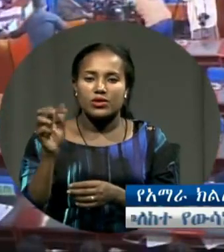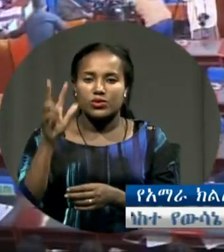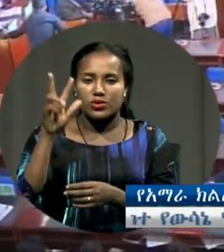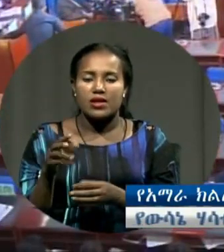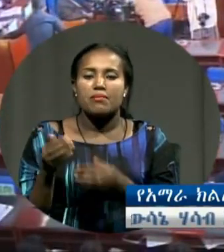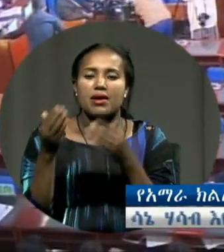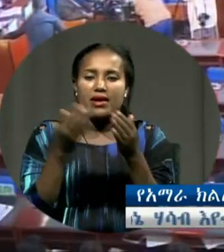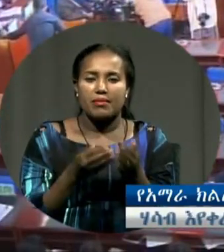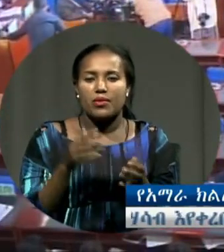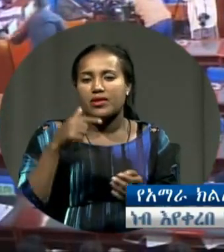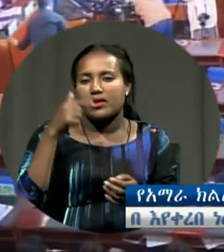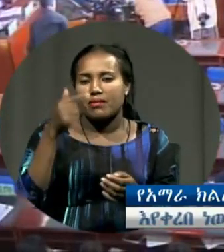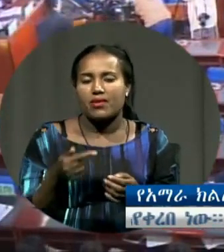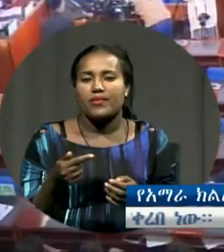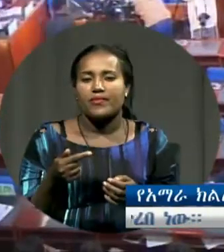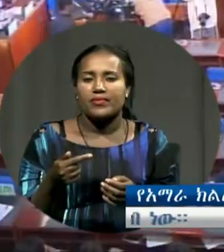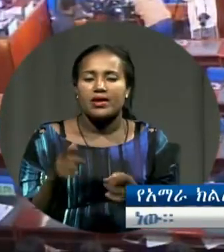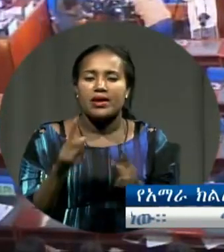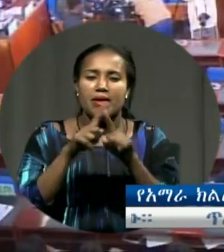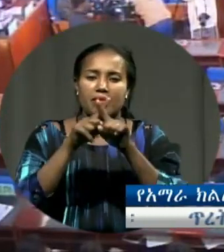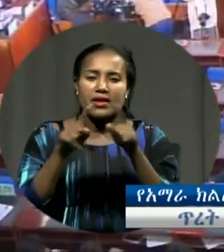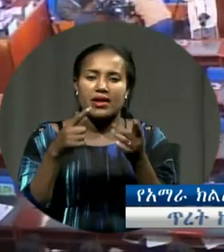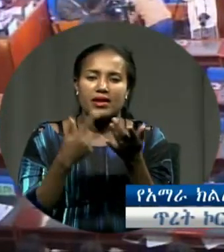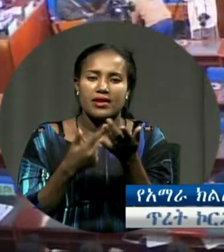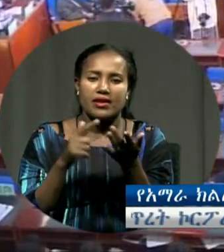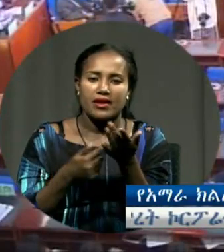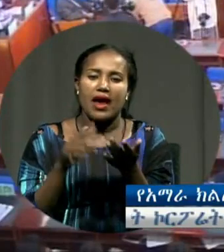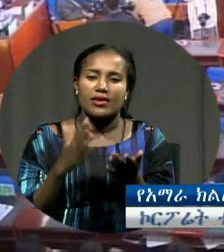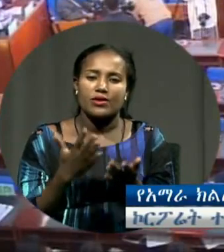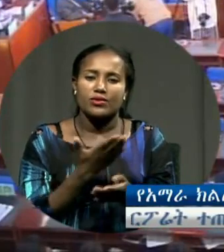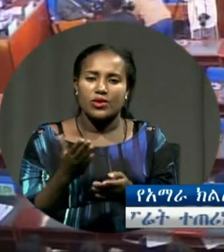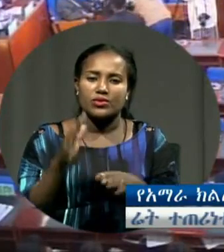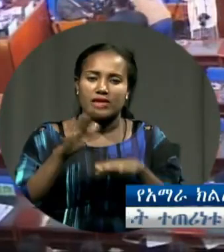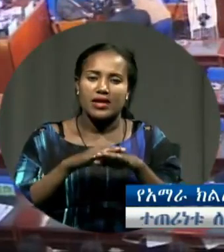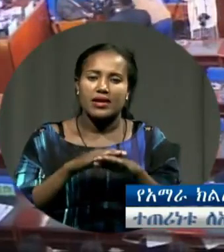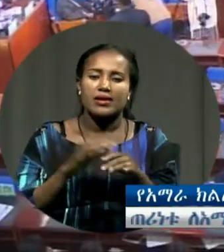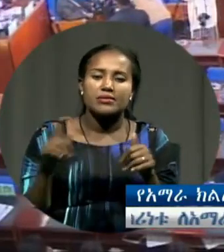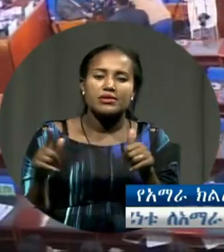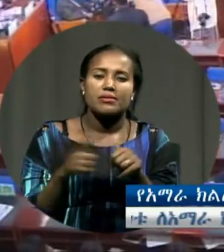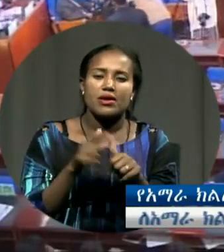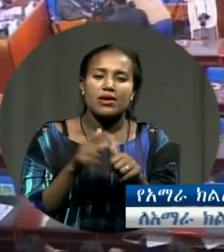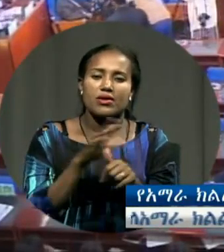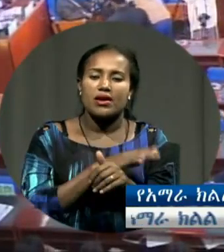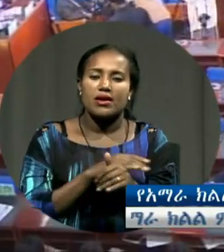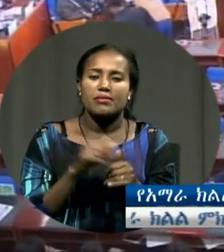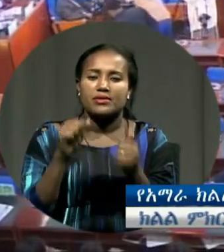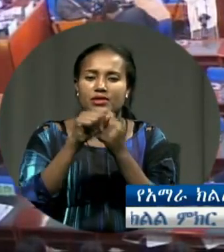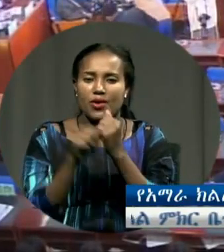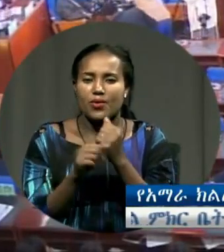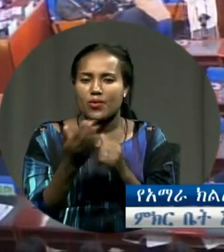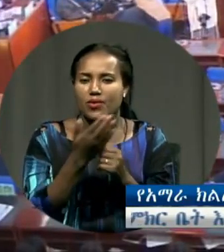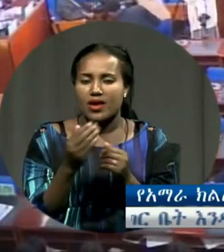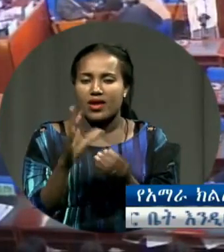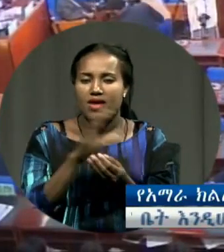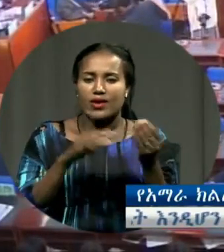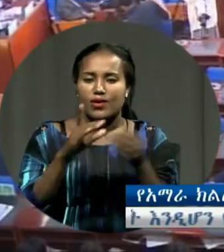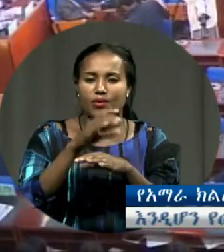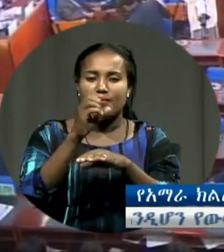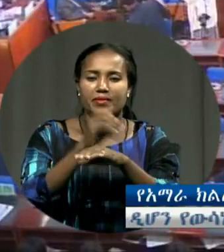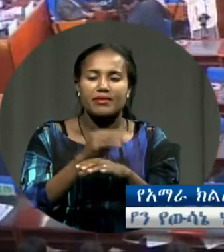የማቀርበው እንደተባለው በተለይ እንዲህ አይነት ጉዳዮች ላይ የመጀመሪያውና መሰረታዊ ጉዳይ ክልሉ ምክር ቤት